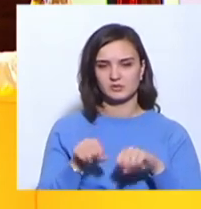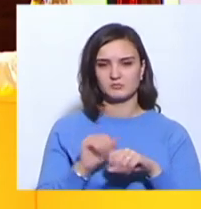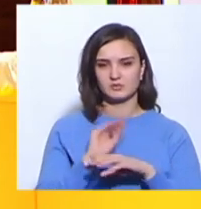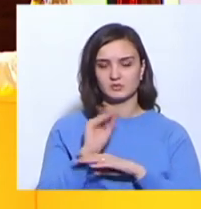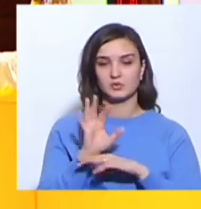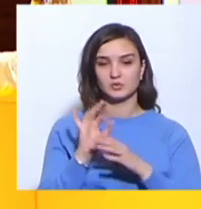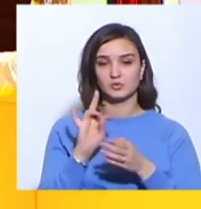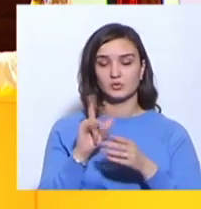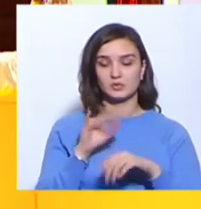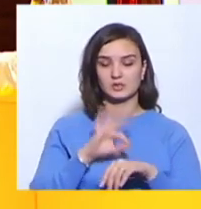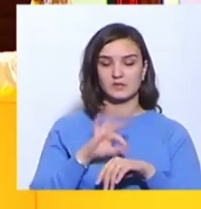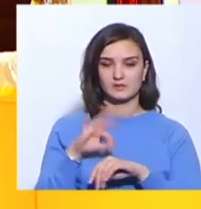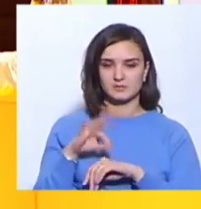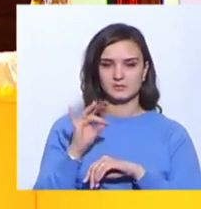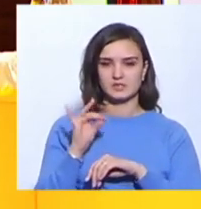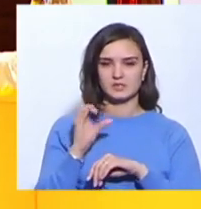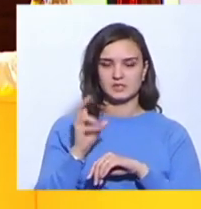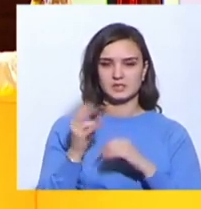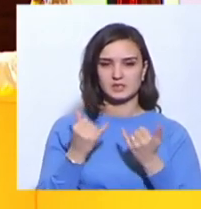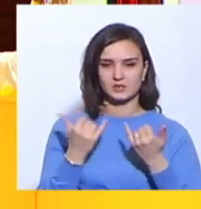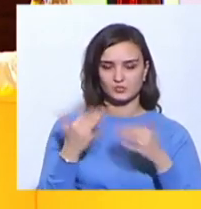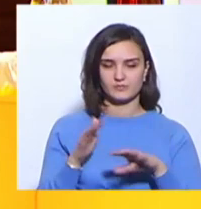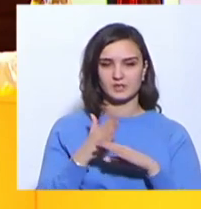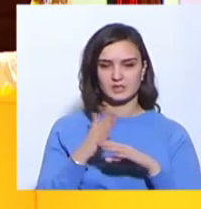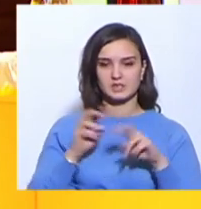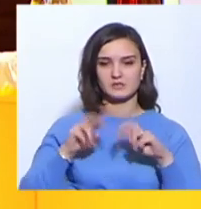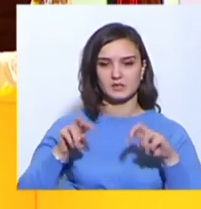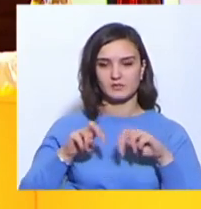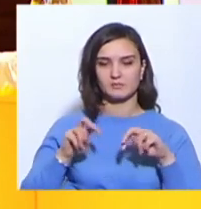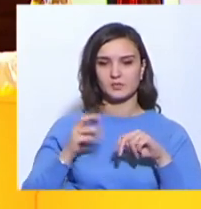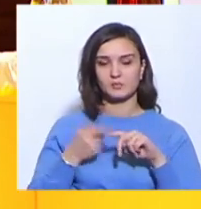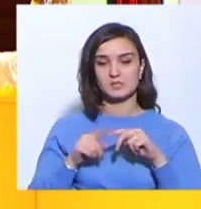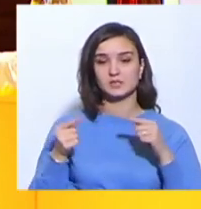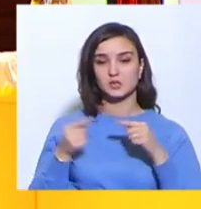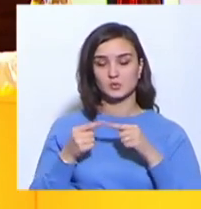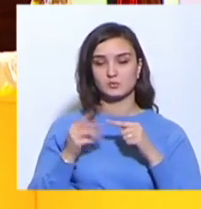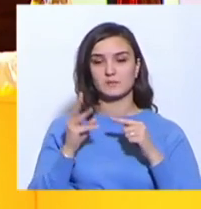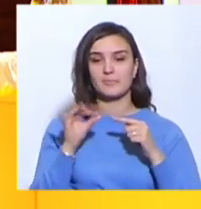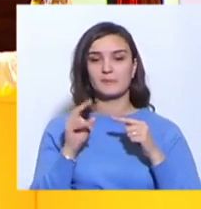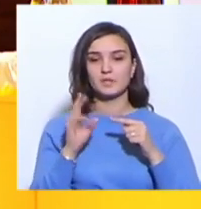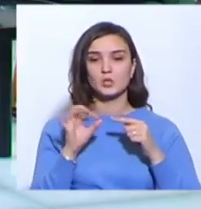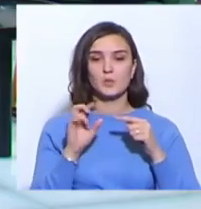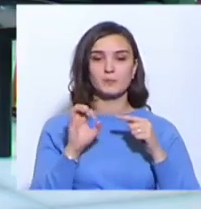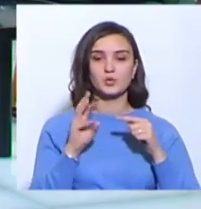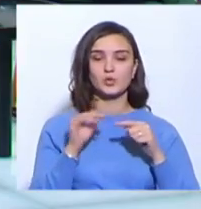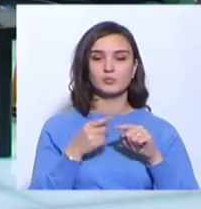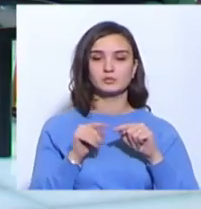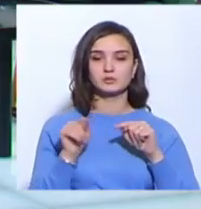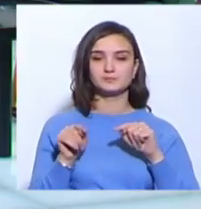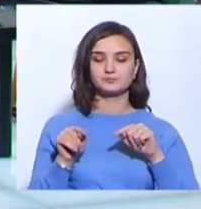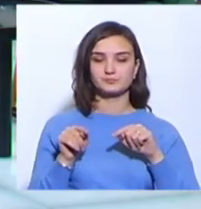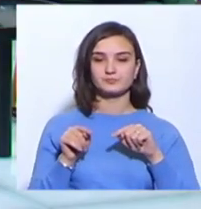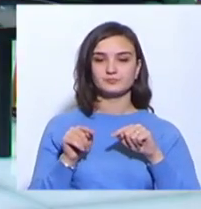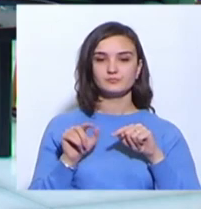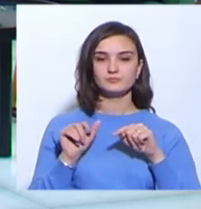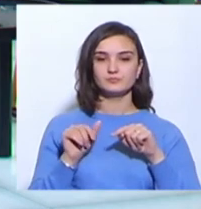გაეზარდოს ონკოლოგიური დაავადებების რისკები. დღეს უკვე არსებობს კვლევები, რომელიც ადასტურებს მიკრობიომის წონასწორობიდან